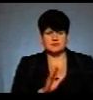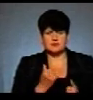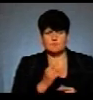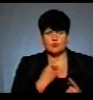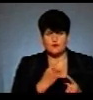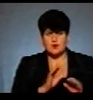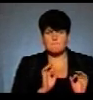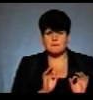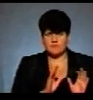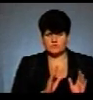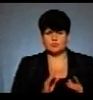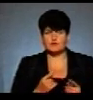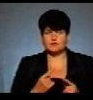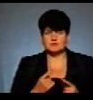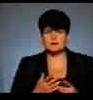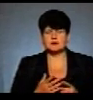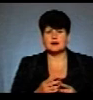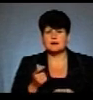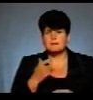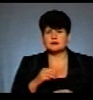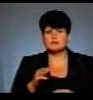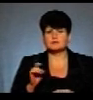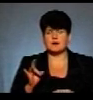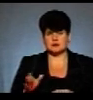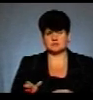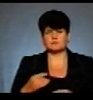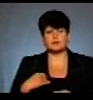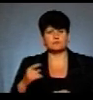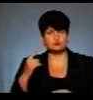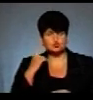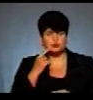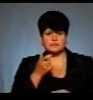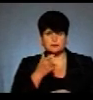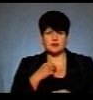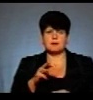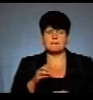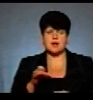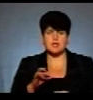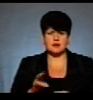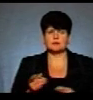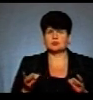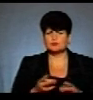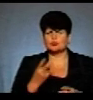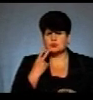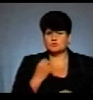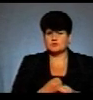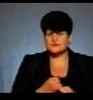так, як правильно реагувати на прояви булінгу, пане Тарасе. От ми почули від пані Мар'яни, що потрібно постійно працювати з дітьми з першого дня, коли